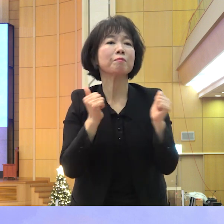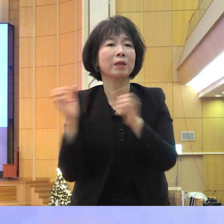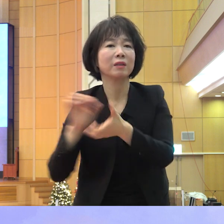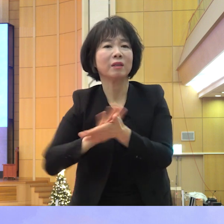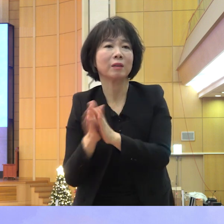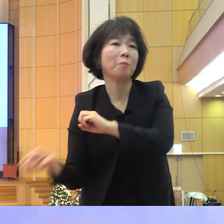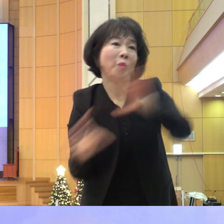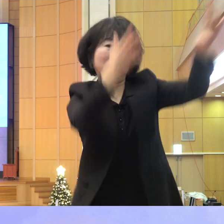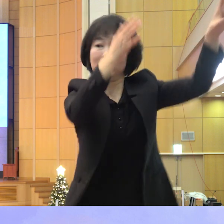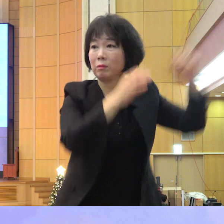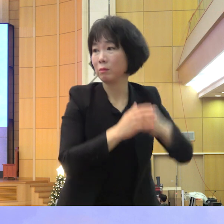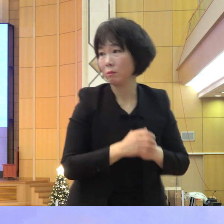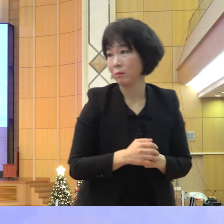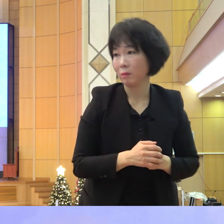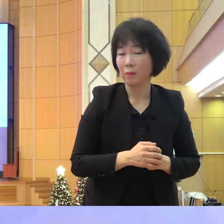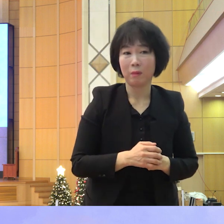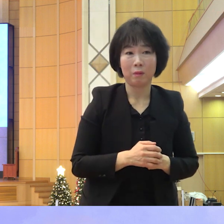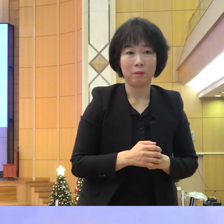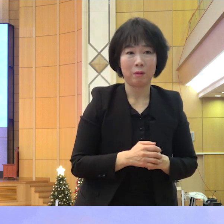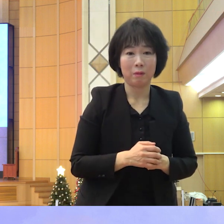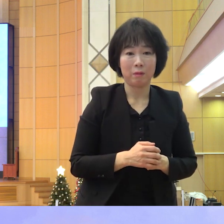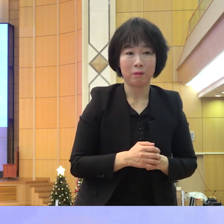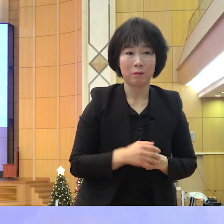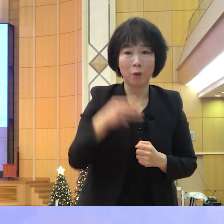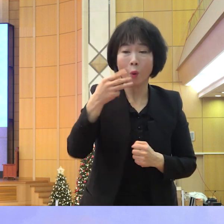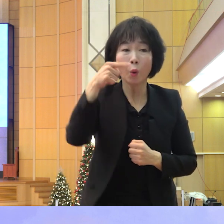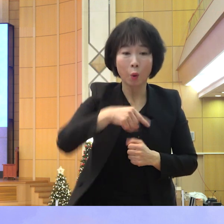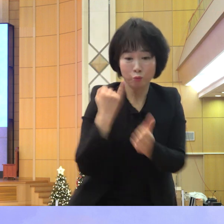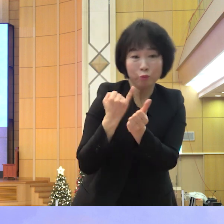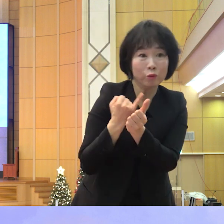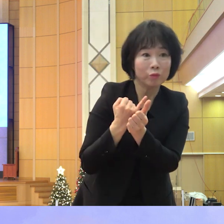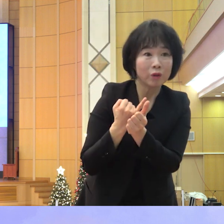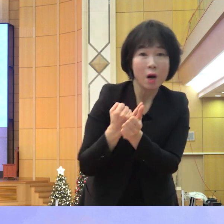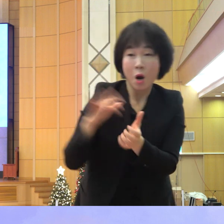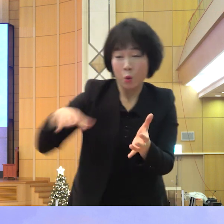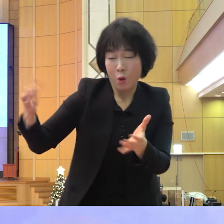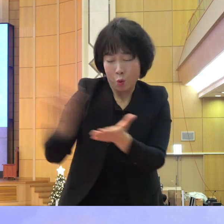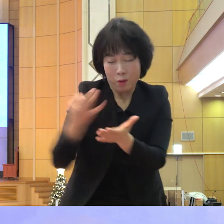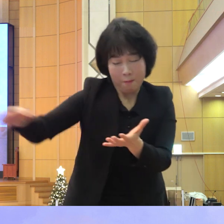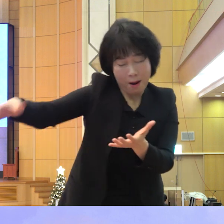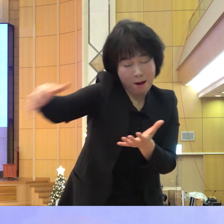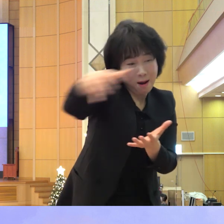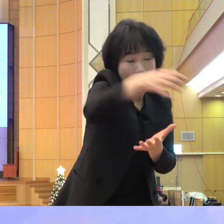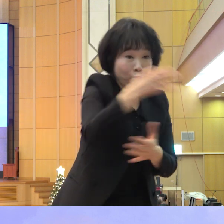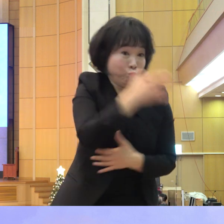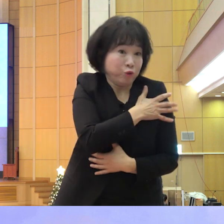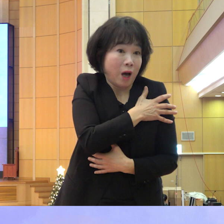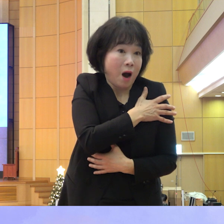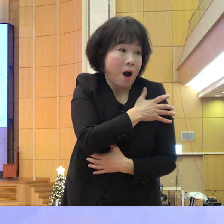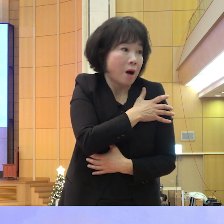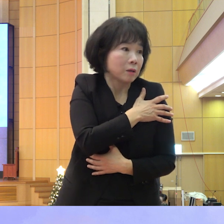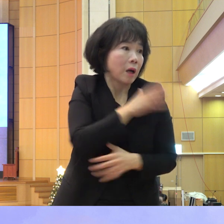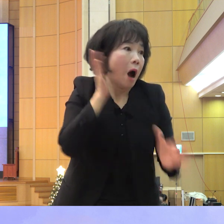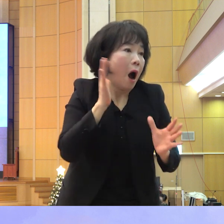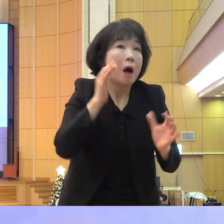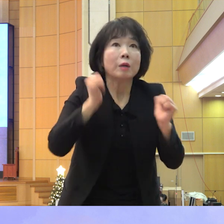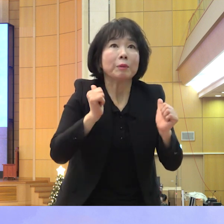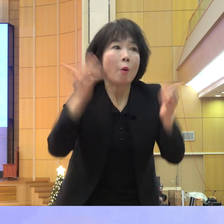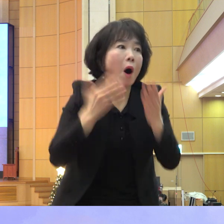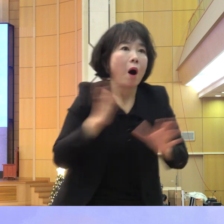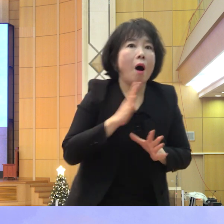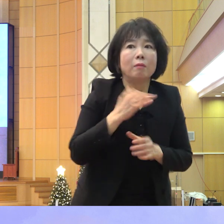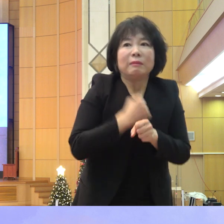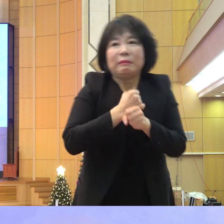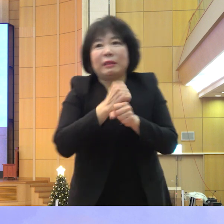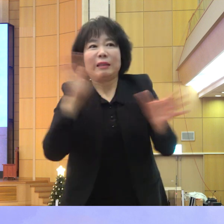많이 벌었던 롯이 자기 부인과 그리고 두 딸만 겨우 나왔는데 자기 부인도 소돔